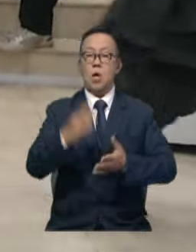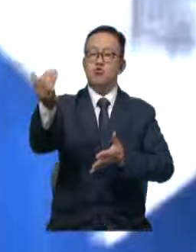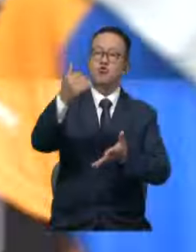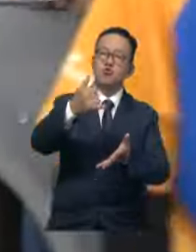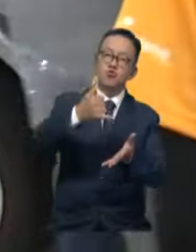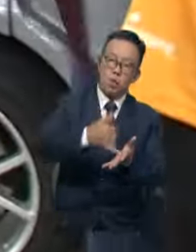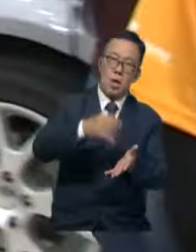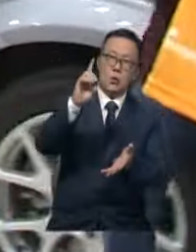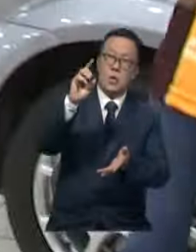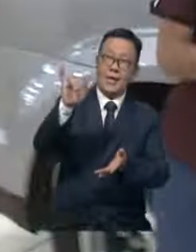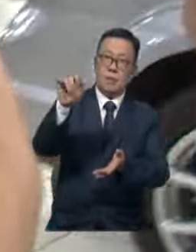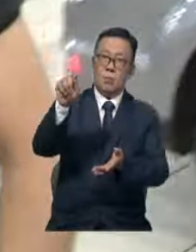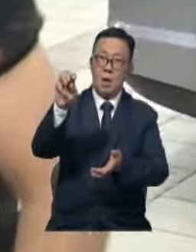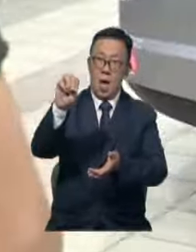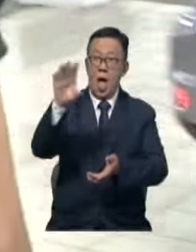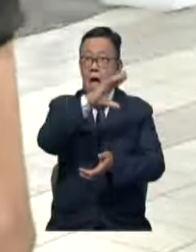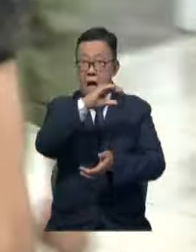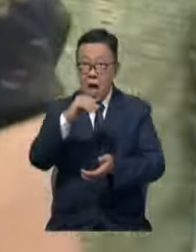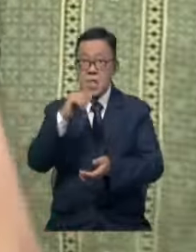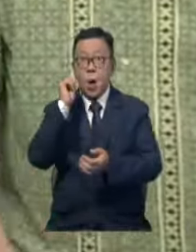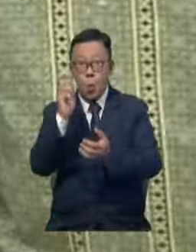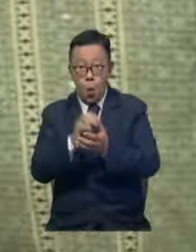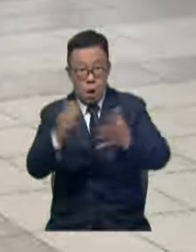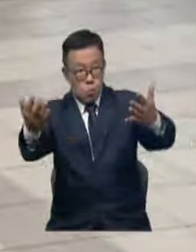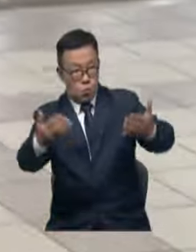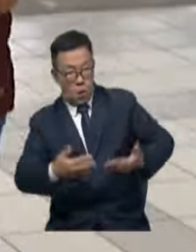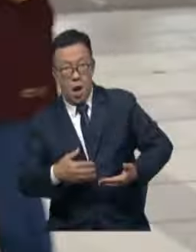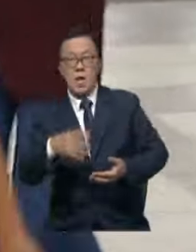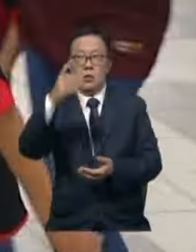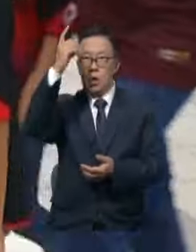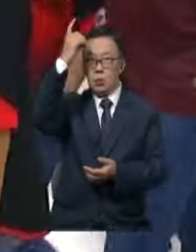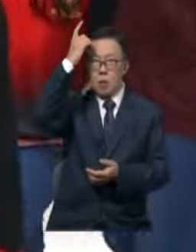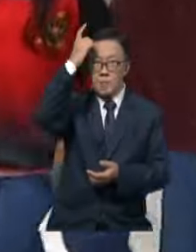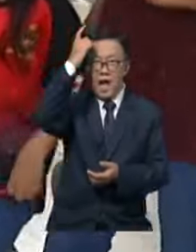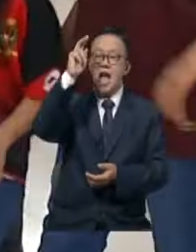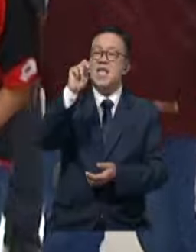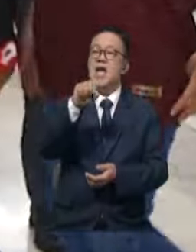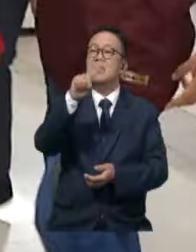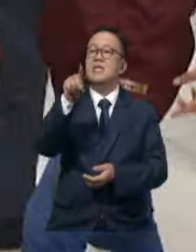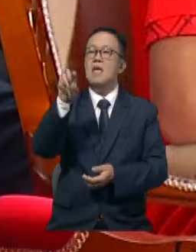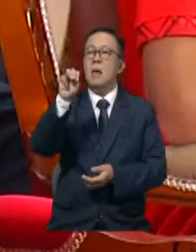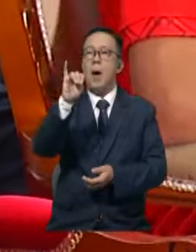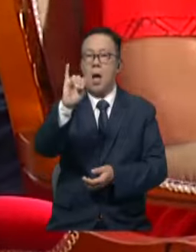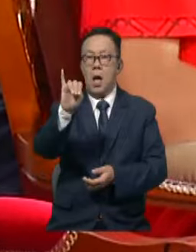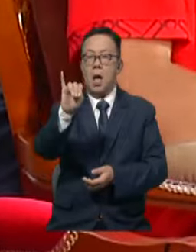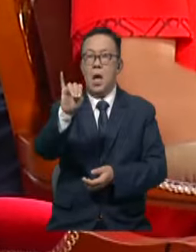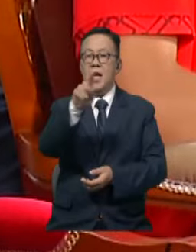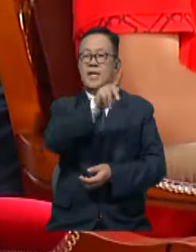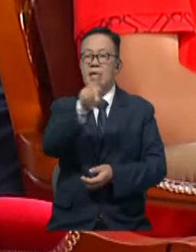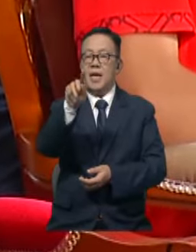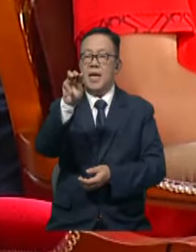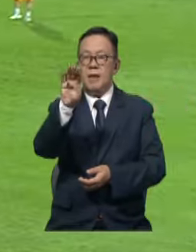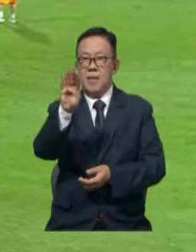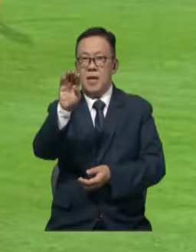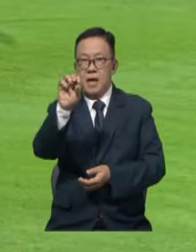Keberangkatan Duli Yang Teramat Mulia dan Yang Teramat Mulia dijunjung oleh Yang Berhormat Datuk Seri Setia Abang Haji Nazmi bin Haji Muhammad, Menteri Kebudayaan,